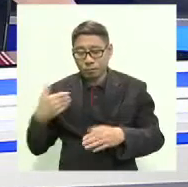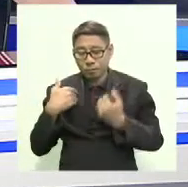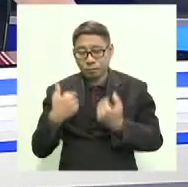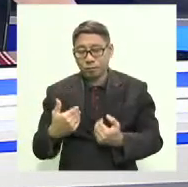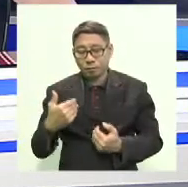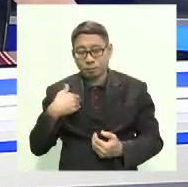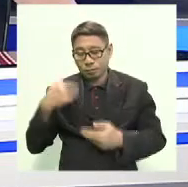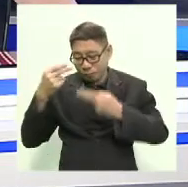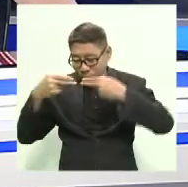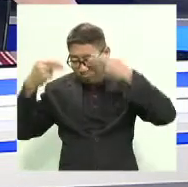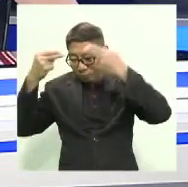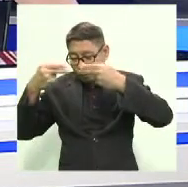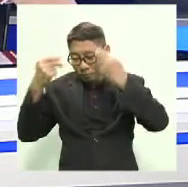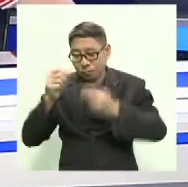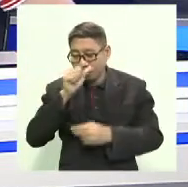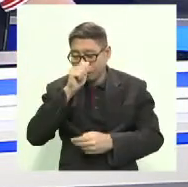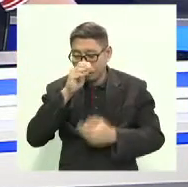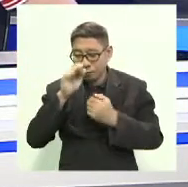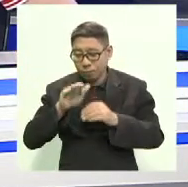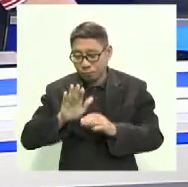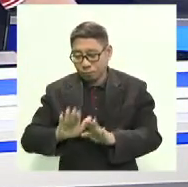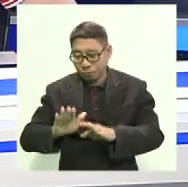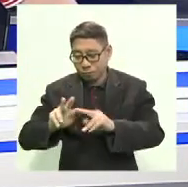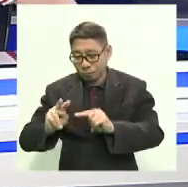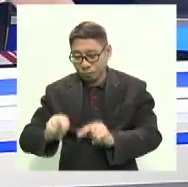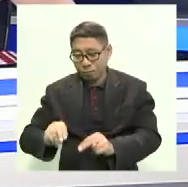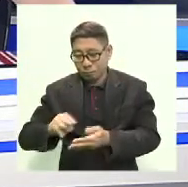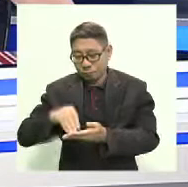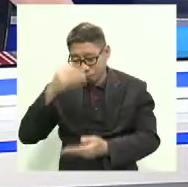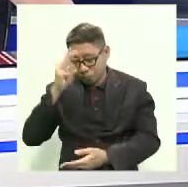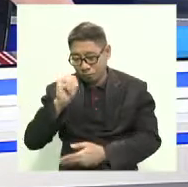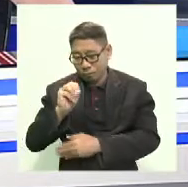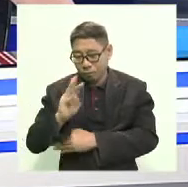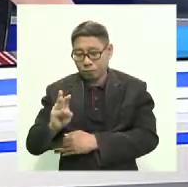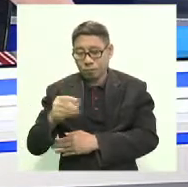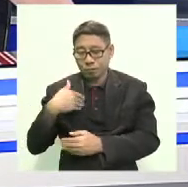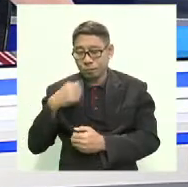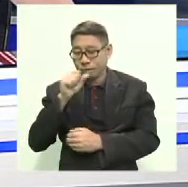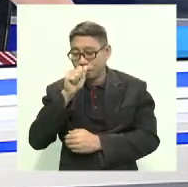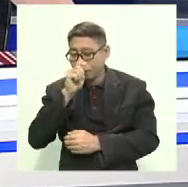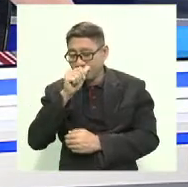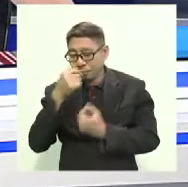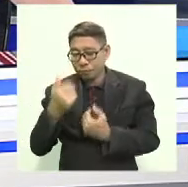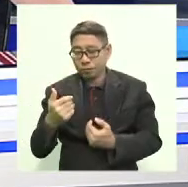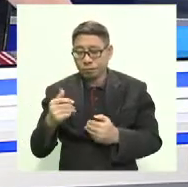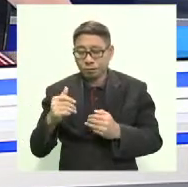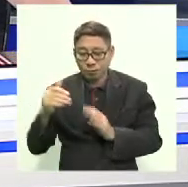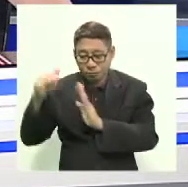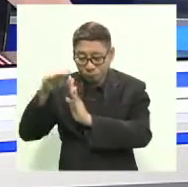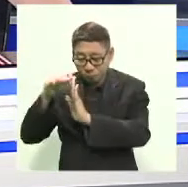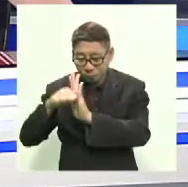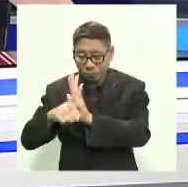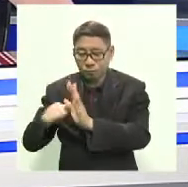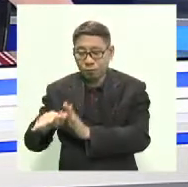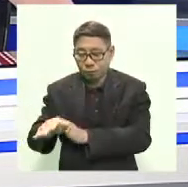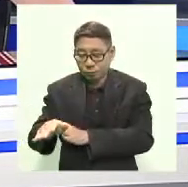ภายหลังจากมีข้อกังวลนะครับเรื่องของการจัดสอบแกดแพดของนักเรียนชั้นม.6ที่มีกำหนดการสอบเนี่ยเขากำหนดไว้ก่อนหน้านี้แล้ว